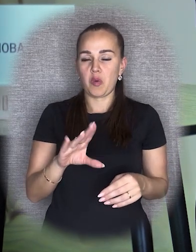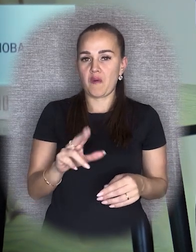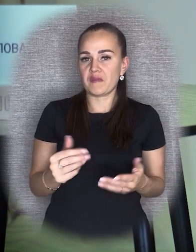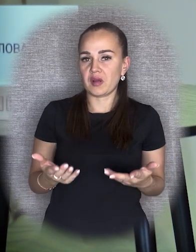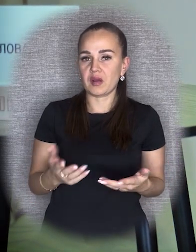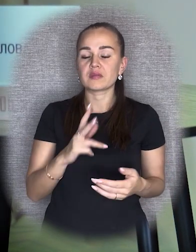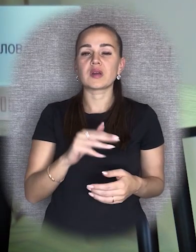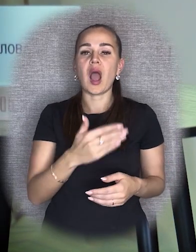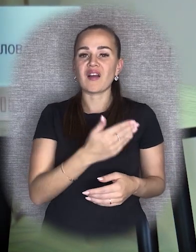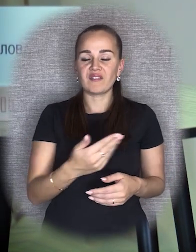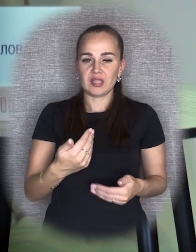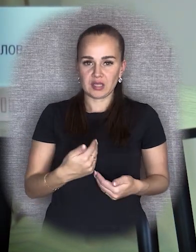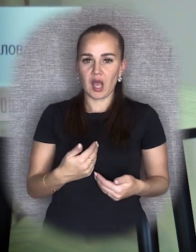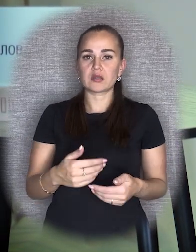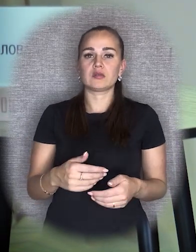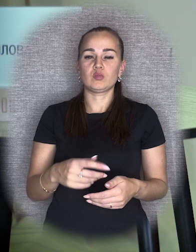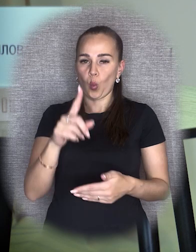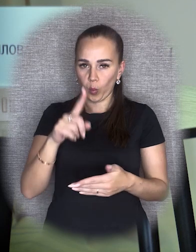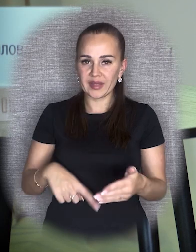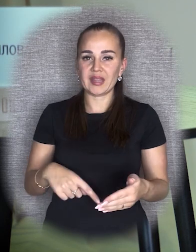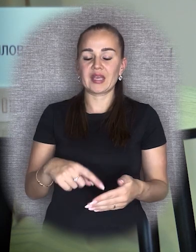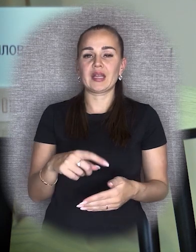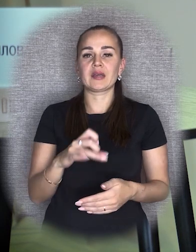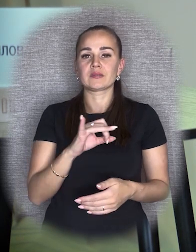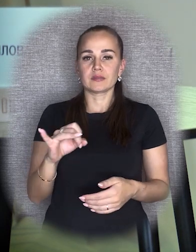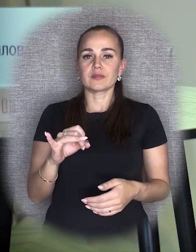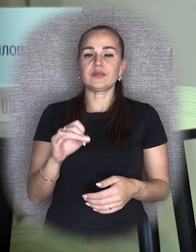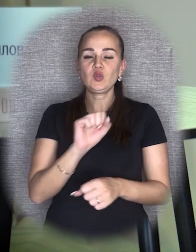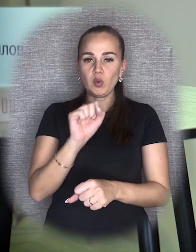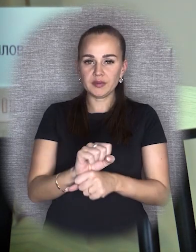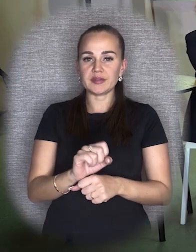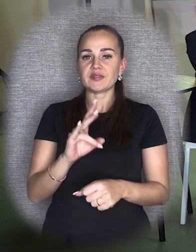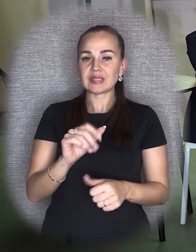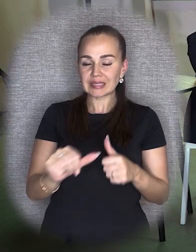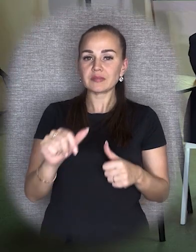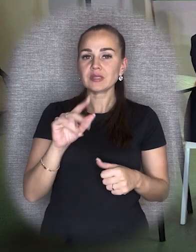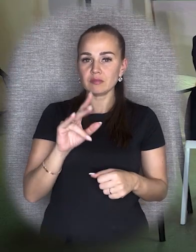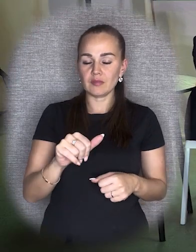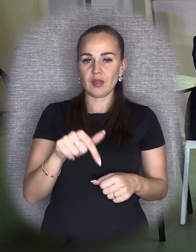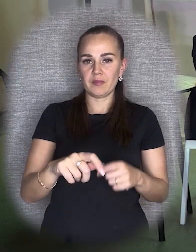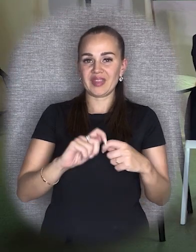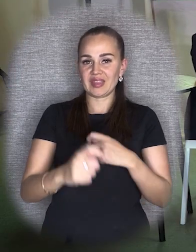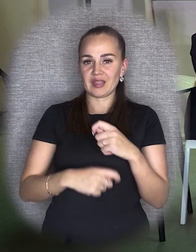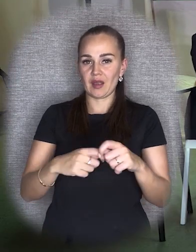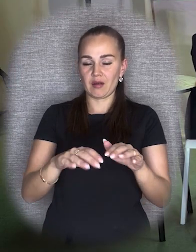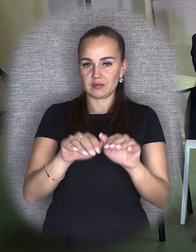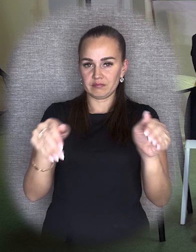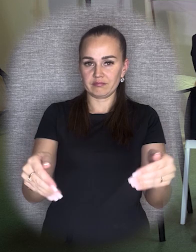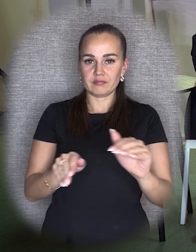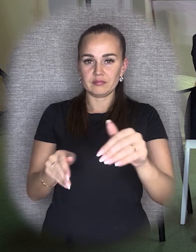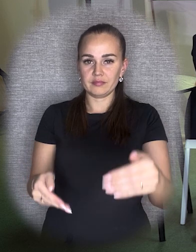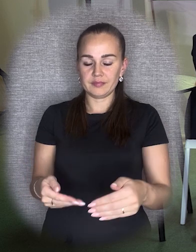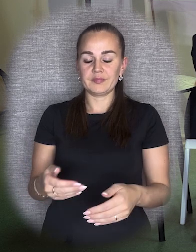нас убедили прийти и остановиться именно на этом экспозиционном решении? Ну, 20 век